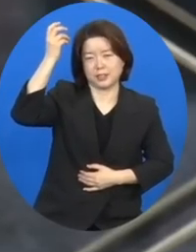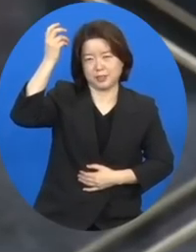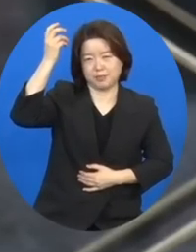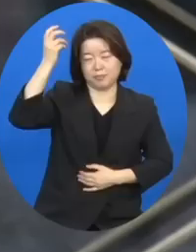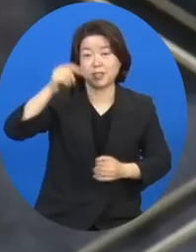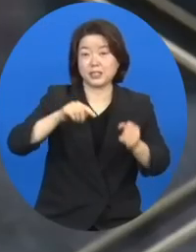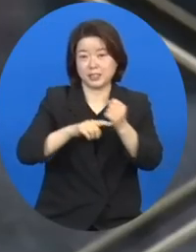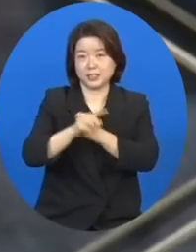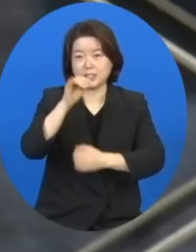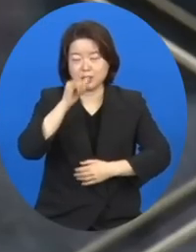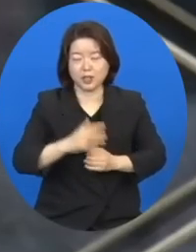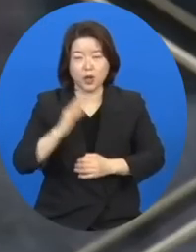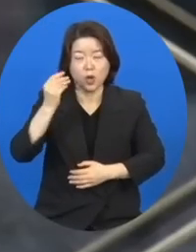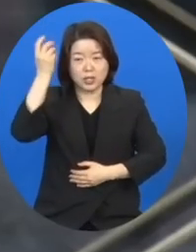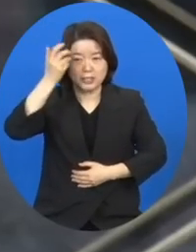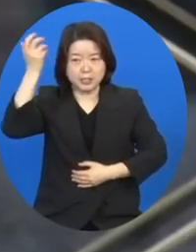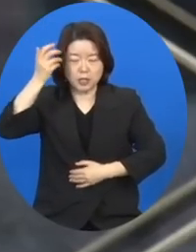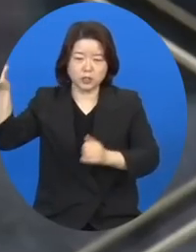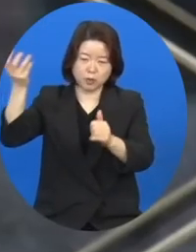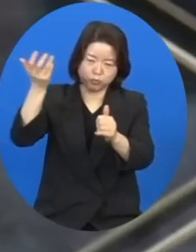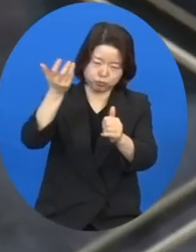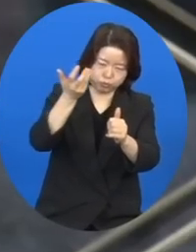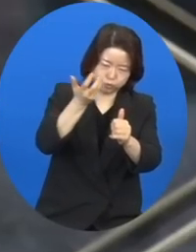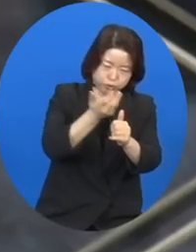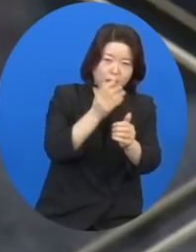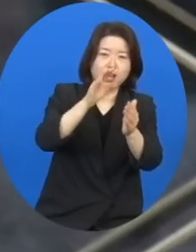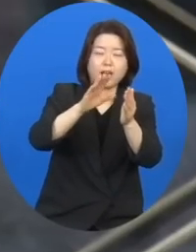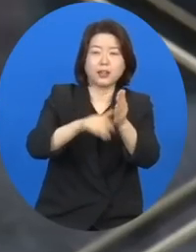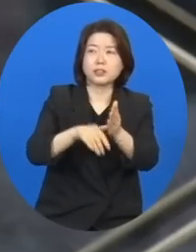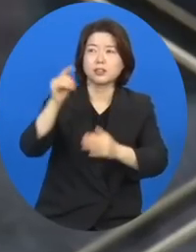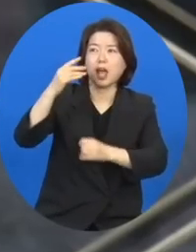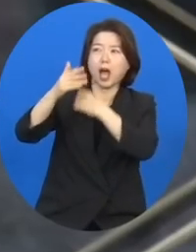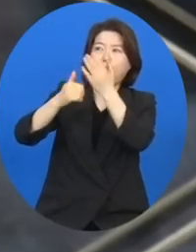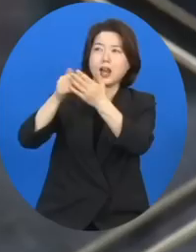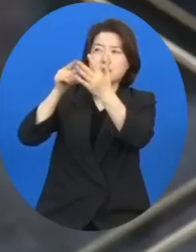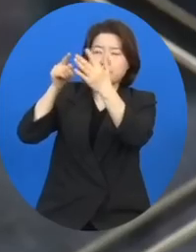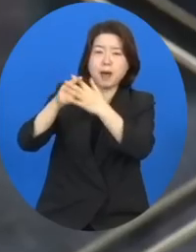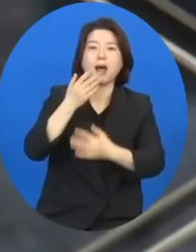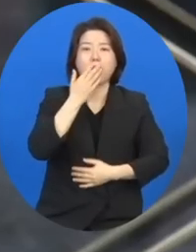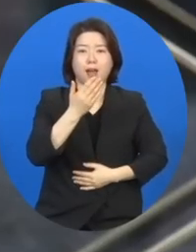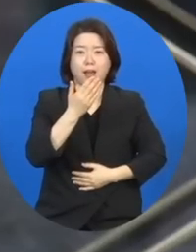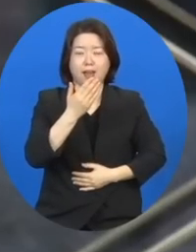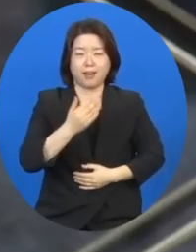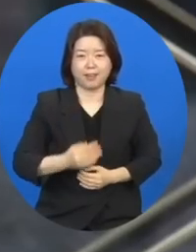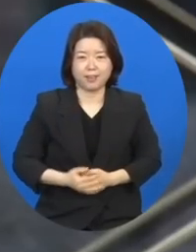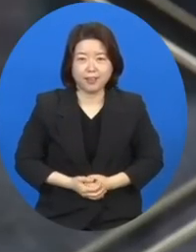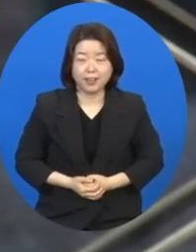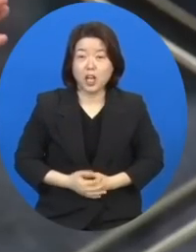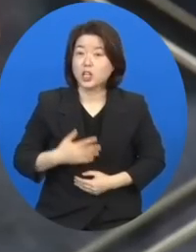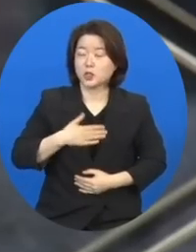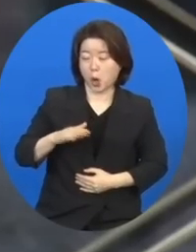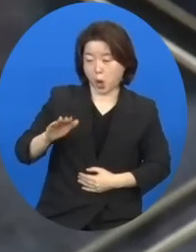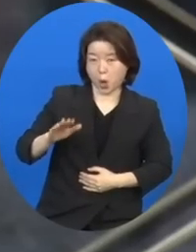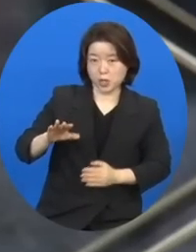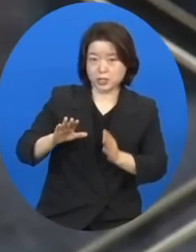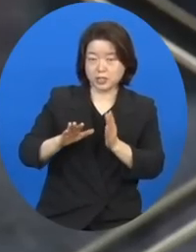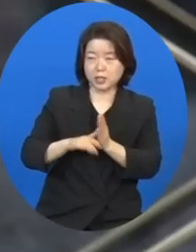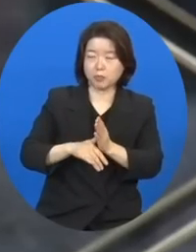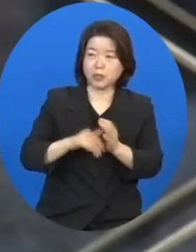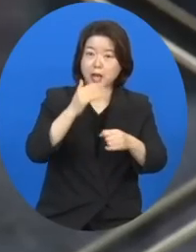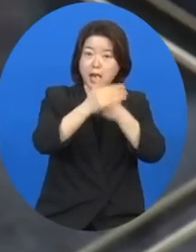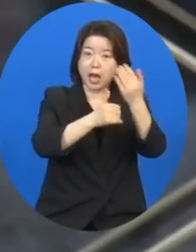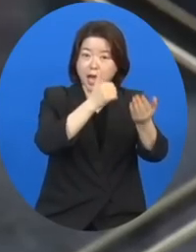있어요. 성령님이 부어질 때에만 알 수 있다는 것입니다. 저는 어릴 적부터 하나님에 관하여서